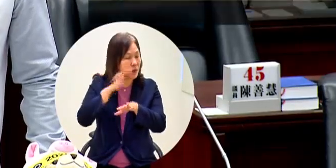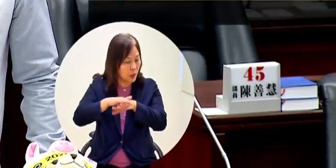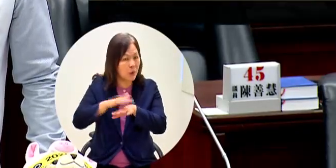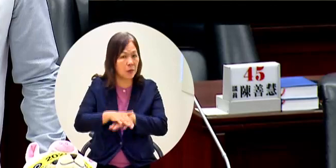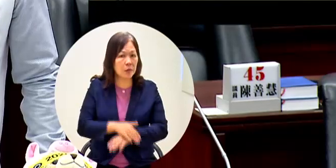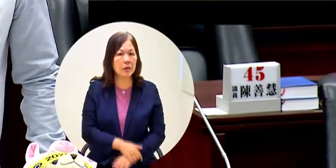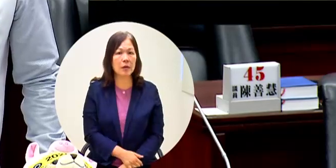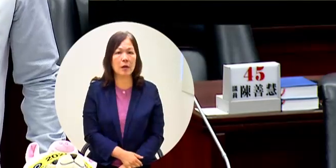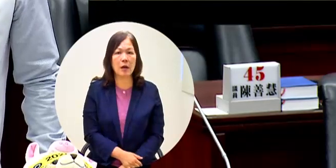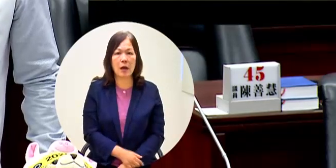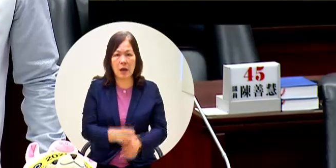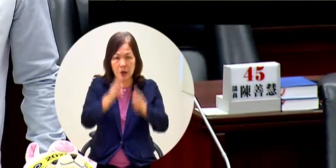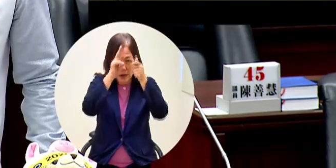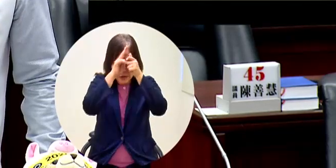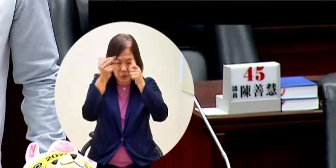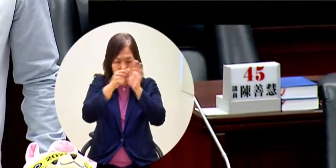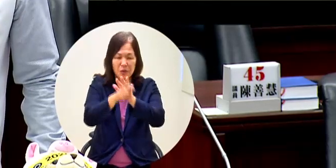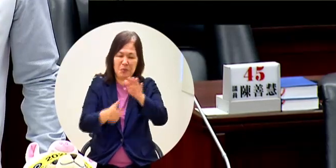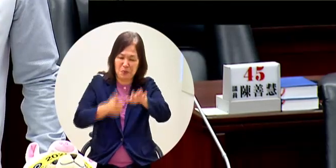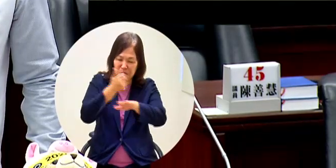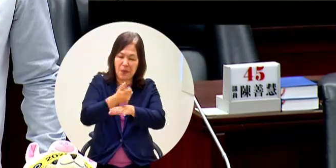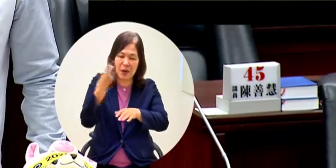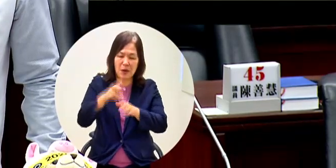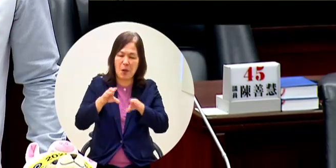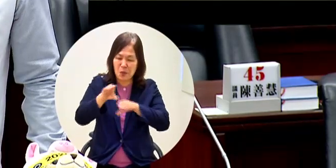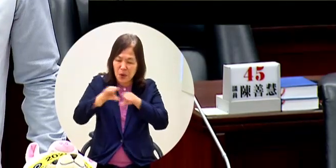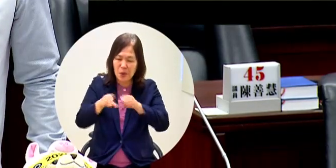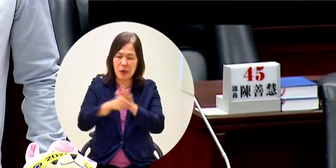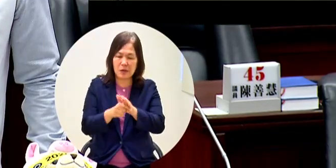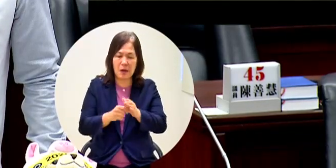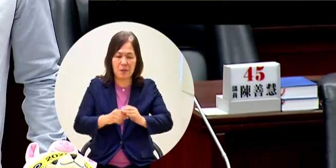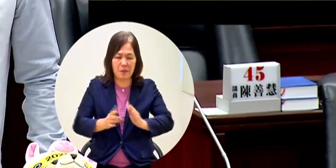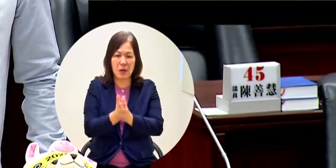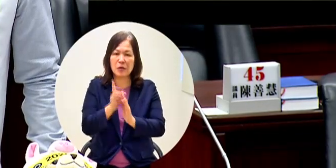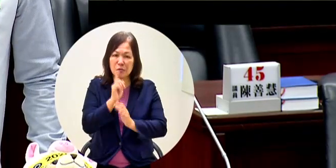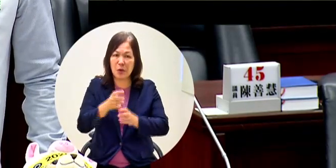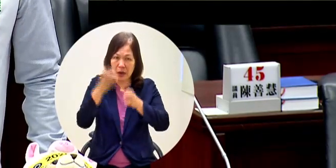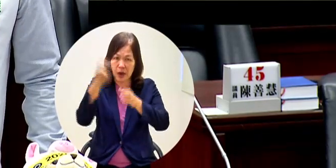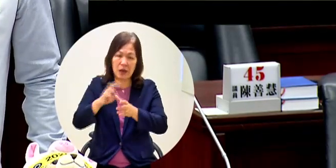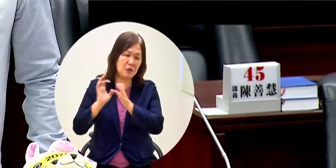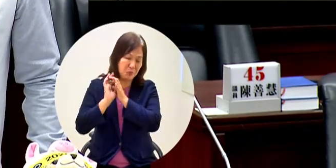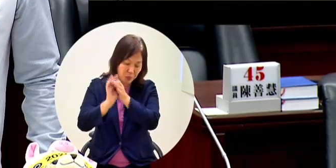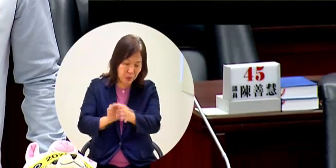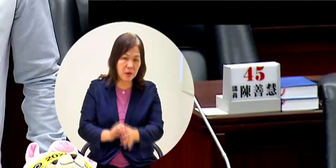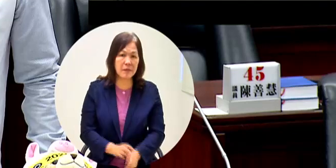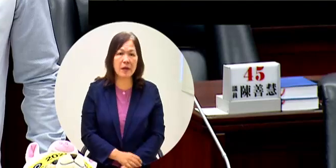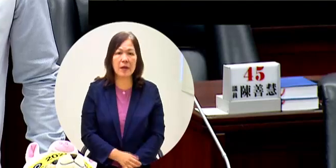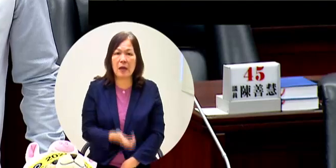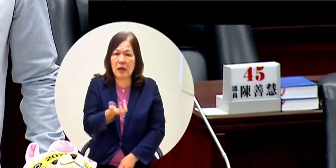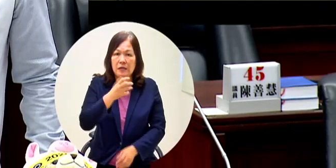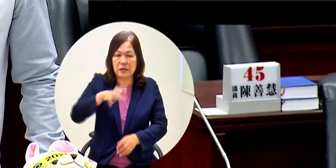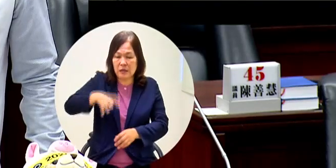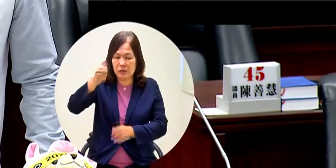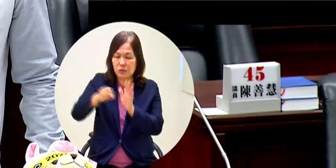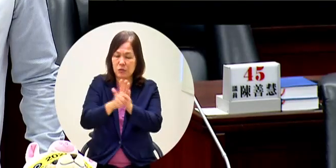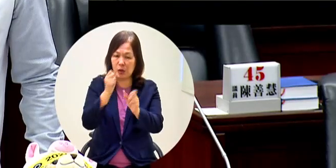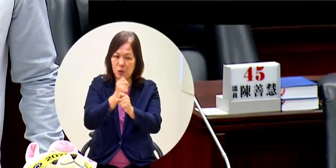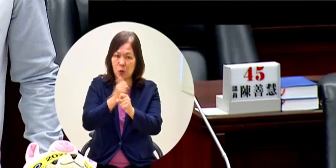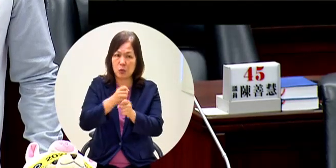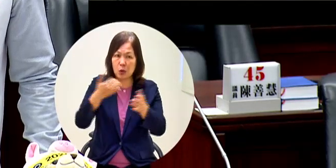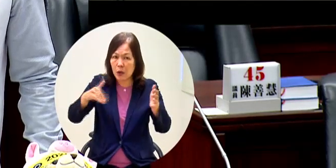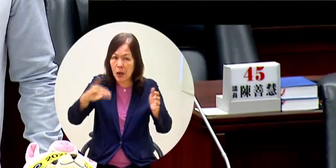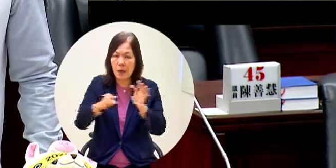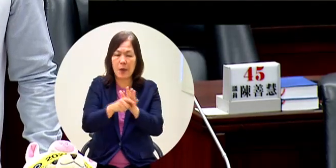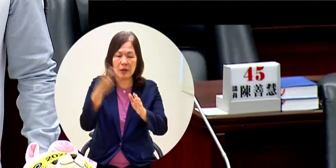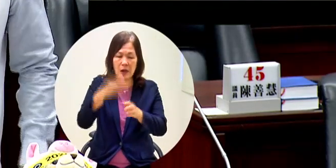许局长，唔通一上任就讲赛车要继续办呢？吼，进前局长的工课拢会做好的，你赛车要继